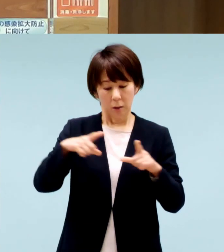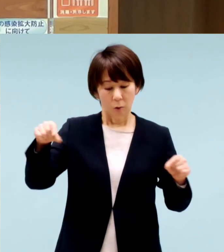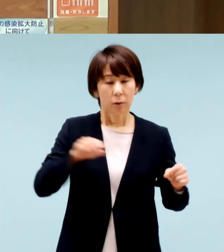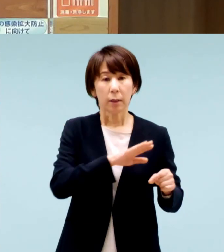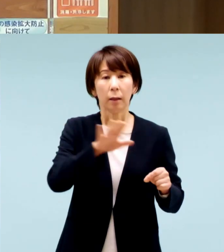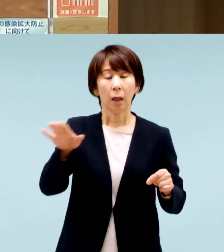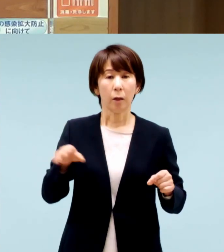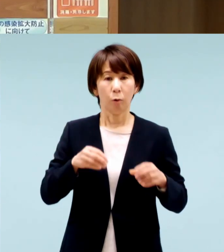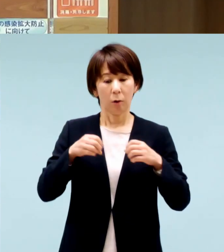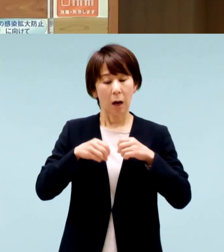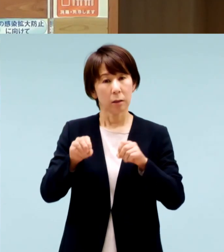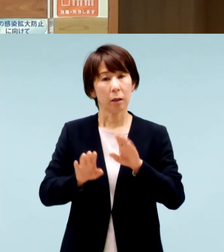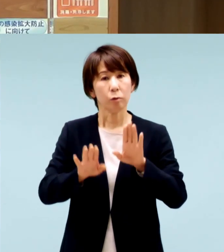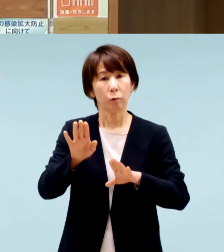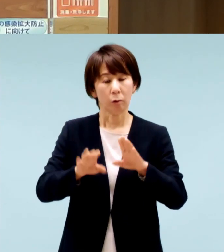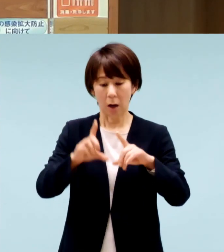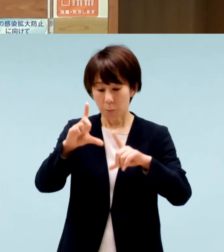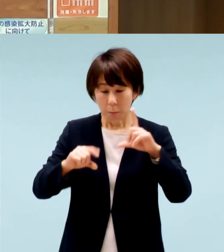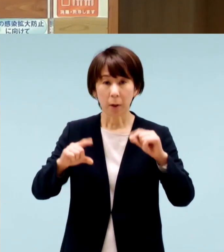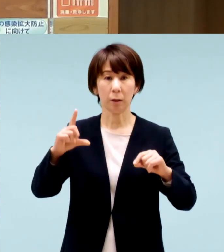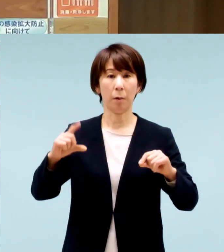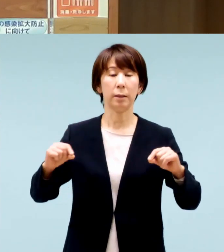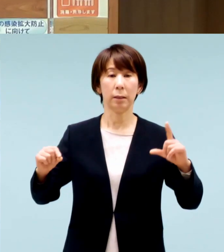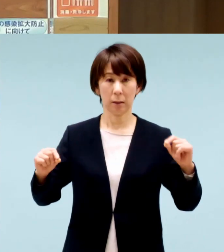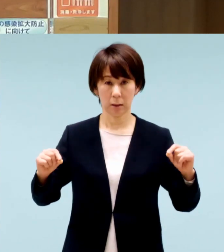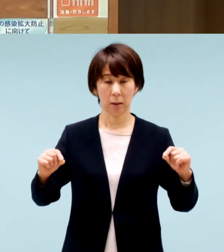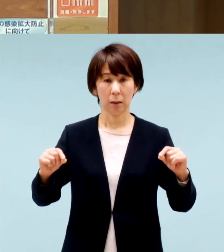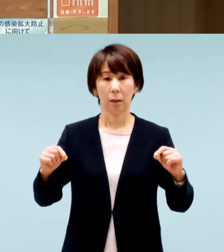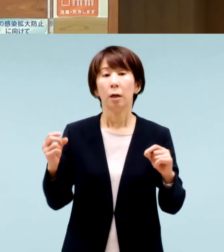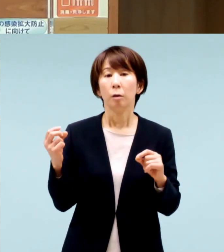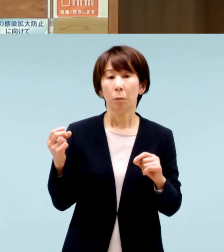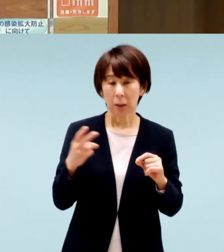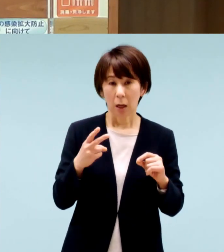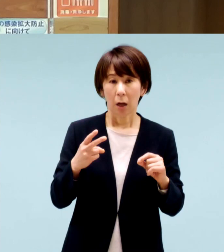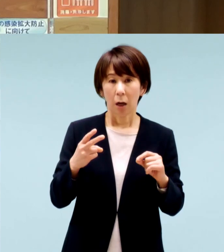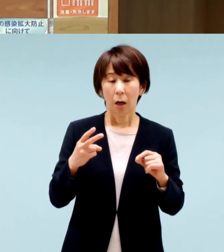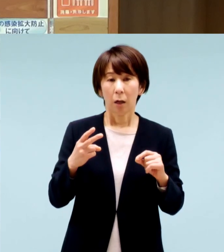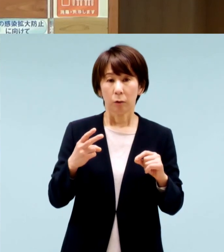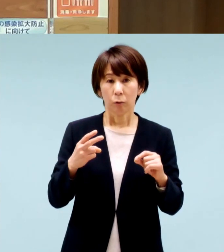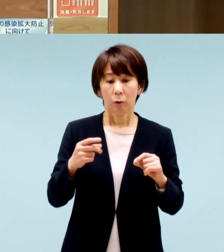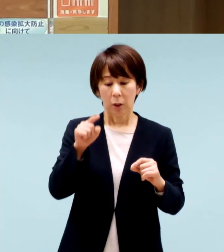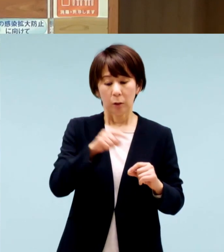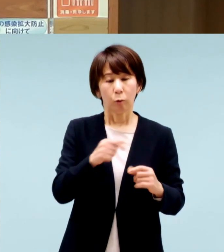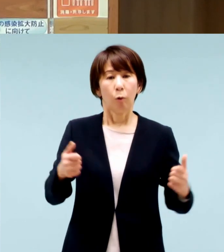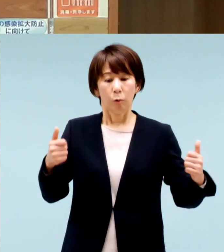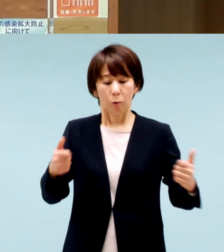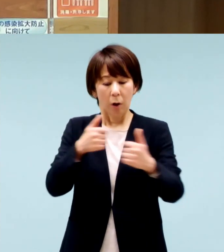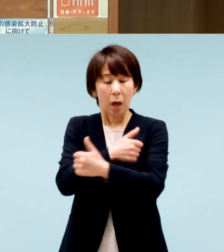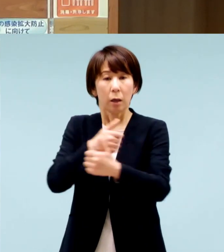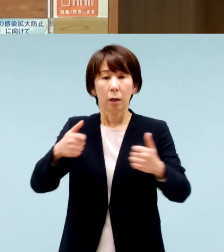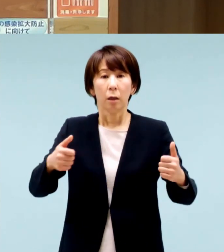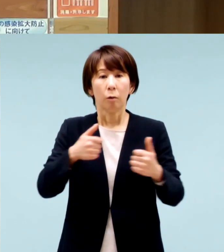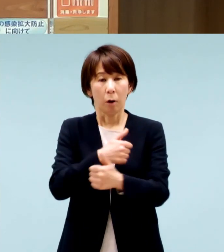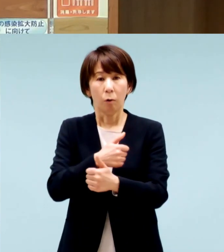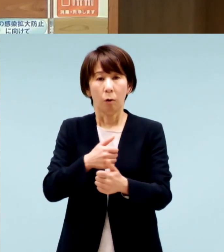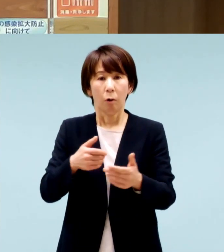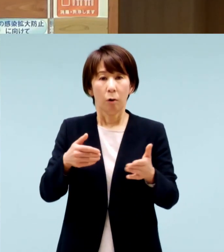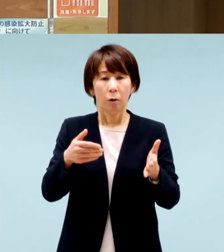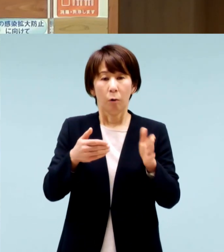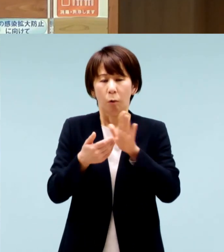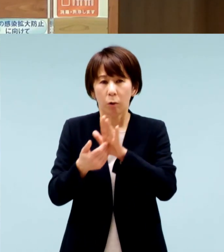動を、国内での人の移動っていうのを抑制するっていう措置を仮に取っていか